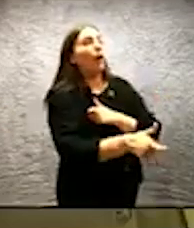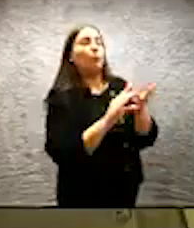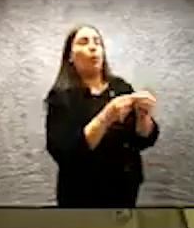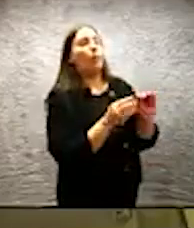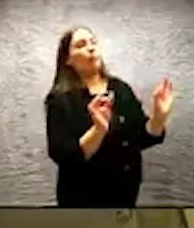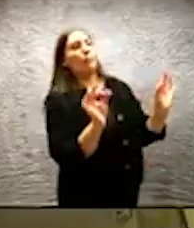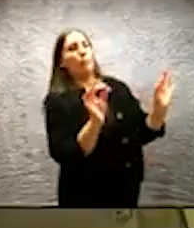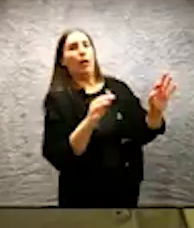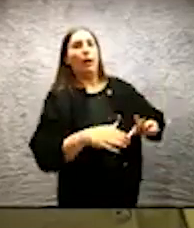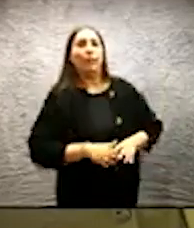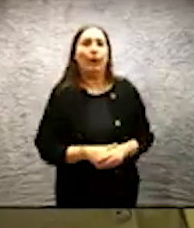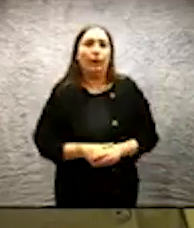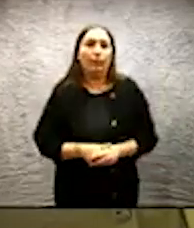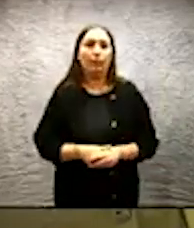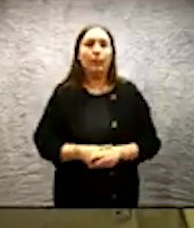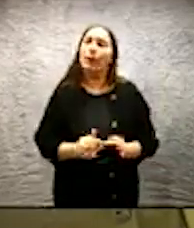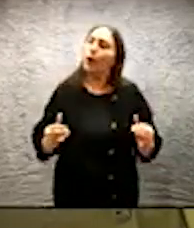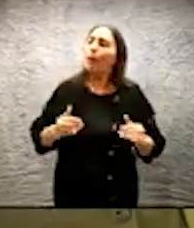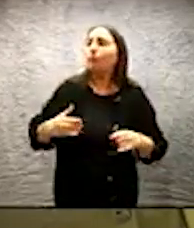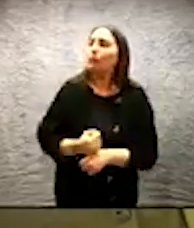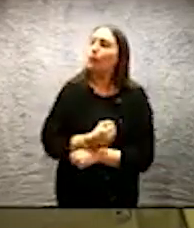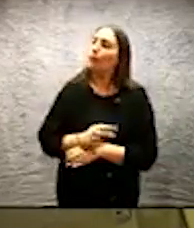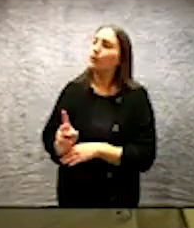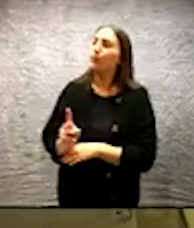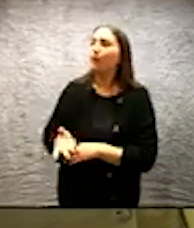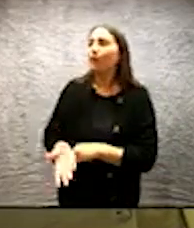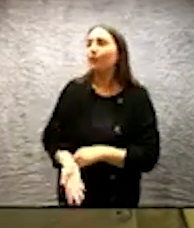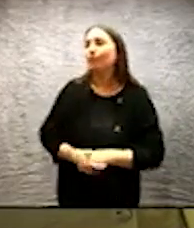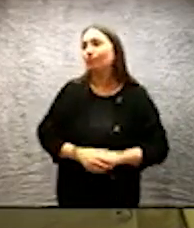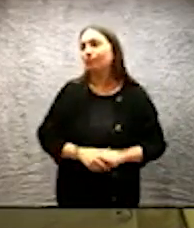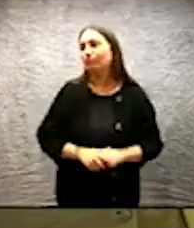Mais il l'achète quand même avec les kilomètres. Merci.